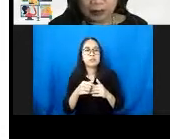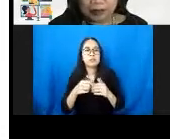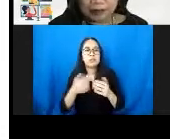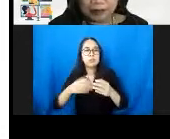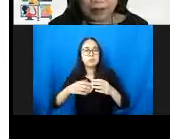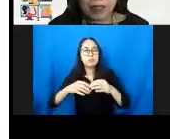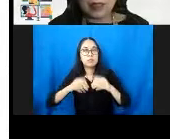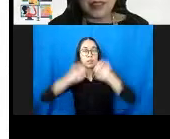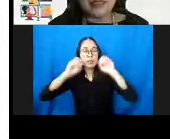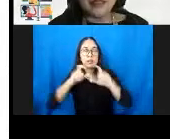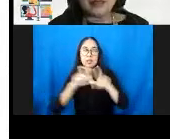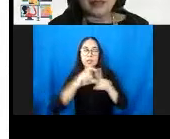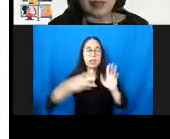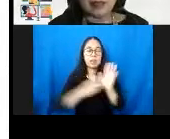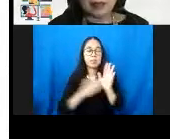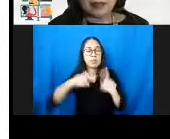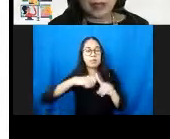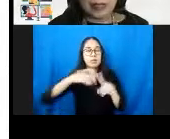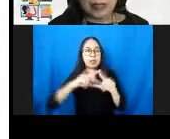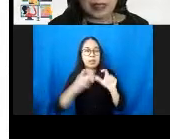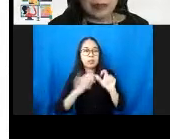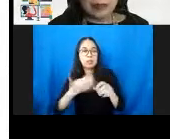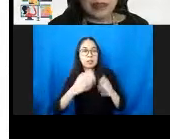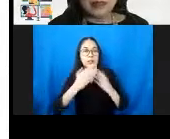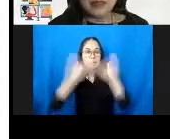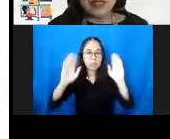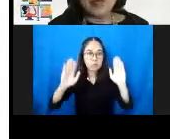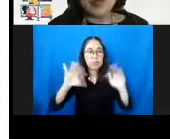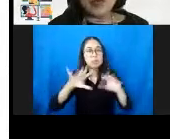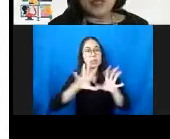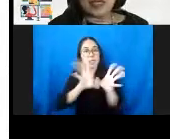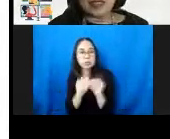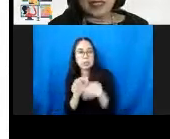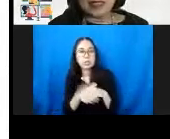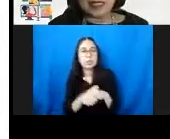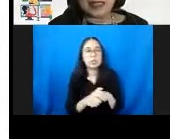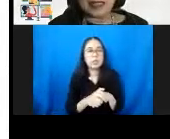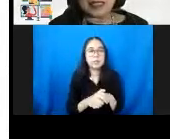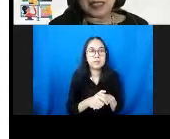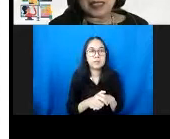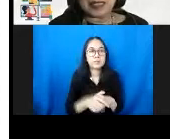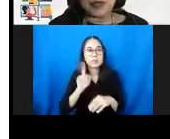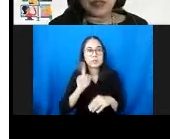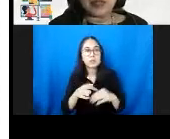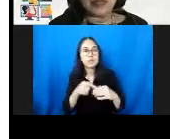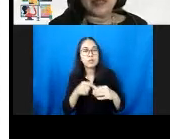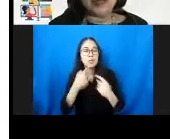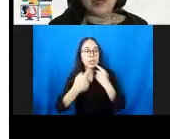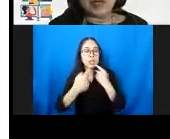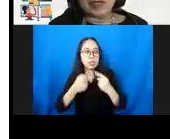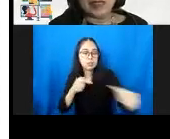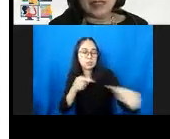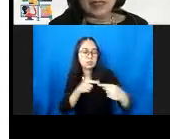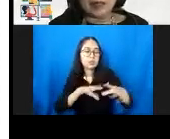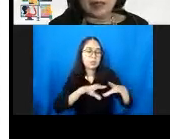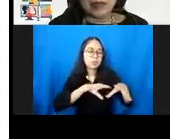inklusi. Dan seperti Mbak Pat sebutkan tadi, menjadi penyambung komunikasi antara kegiatan akar rumput sampai ke